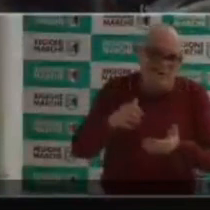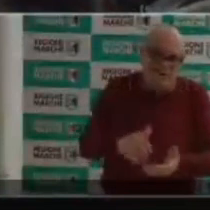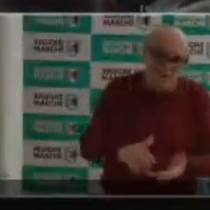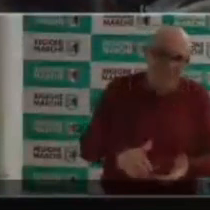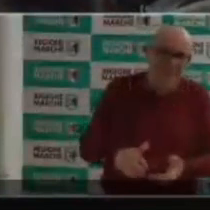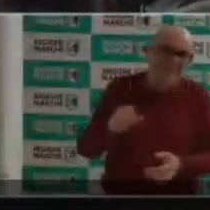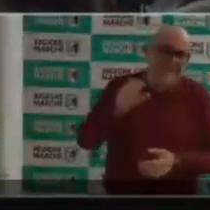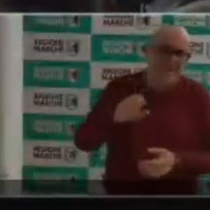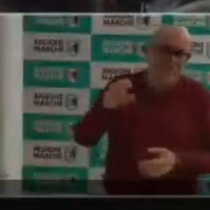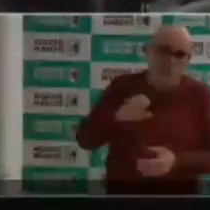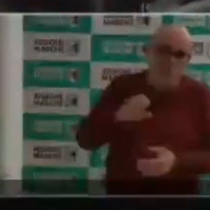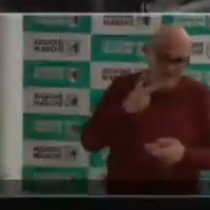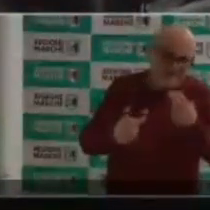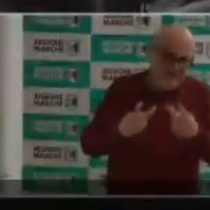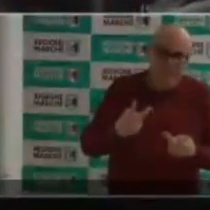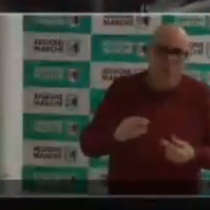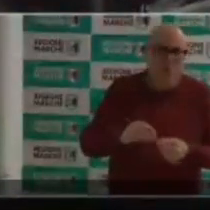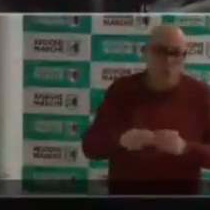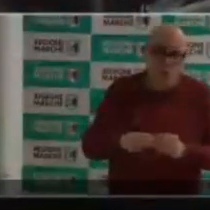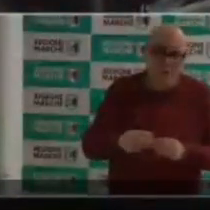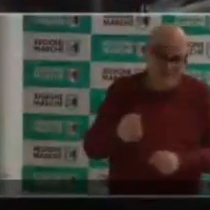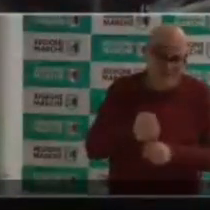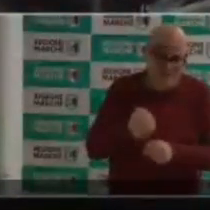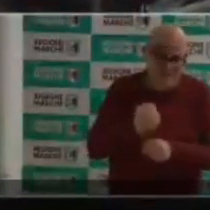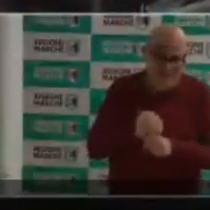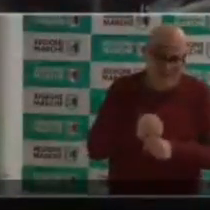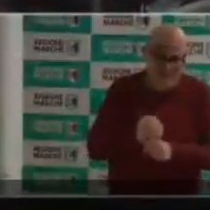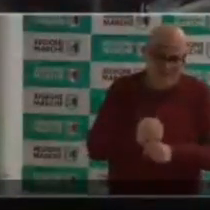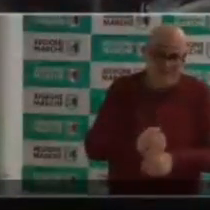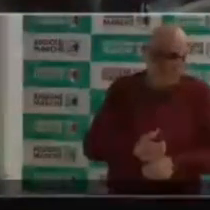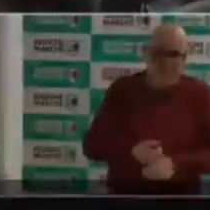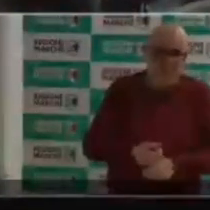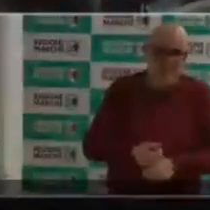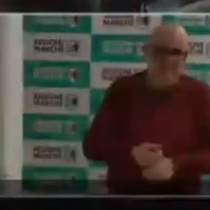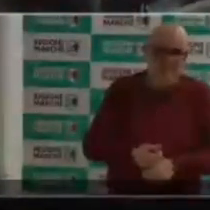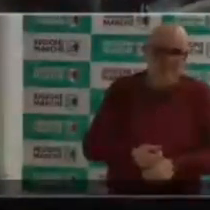perché rappresenterà un ulteriore punto di rigidità, diciamo così.